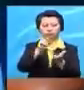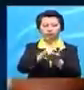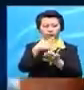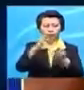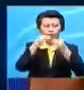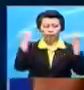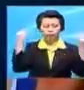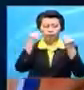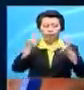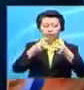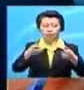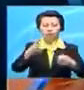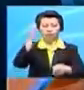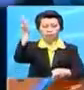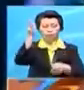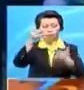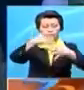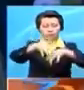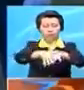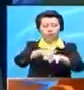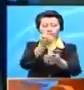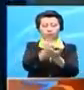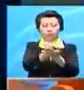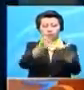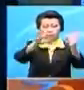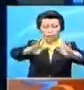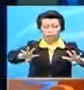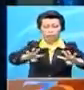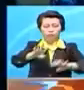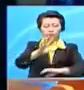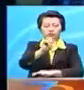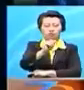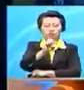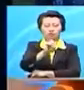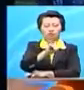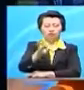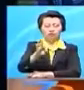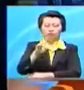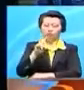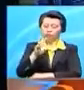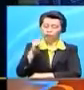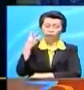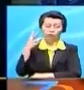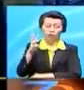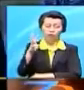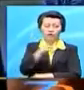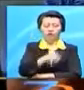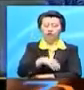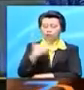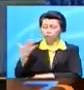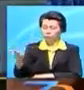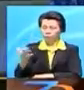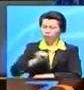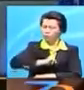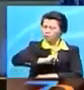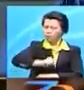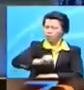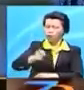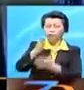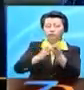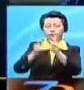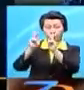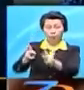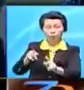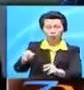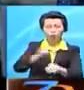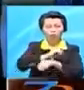selepas Majlis Pelancaran Forum Integrasi Ekonomi ASEAN AEIF 2016. Dalam pada itu, beliau menyela kenyataan segelintir